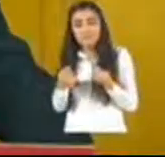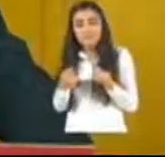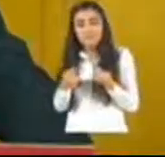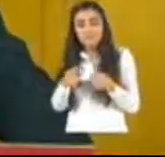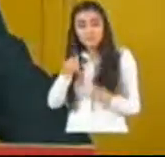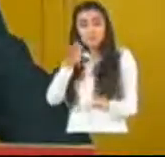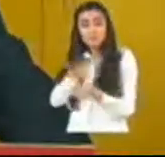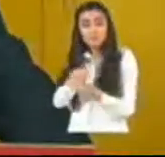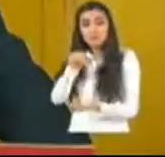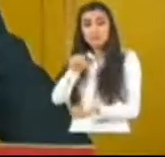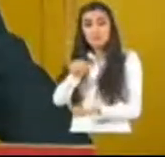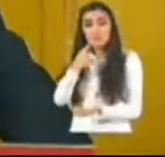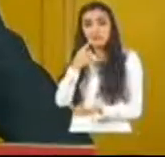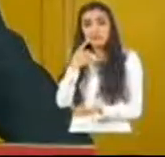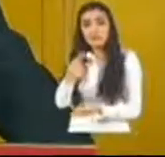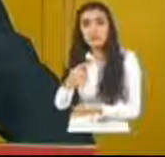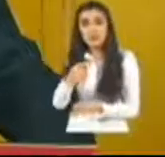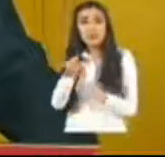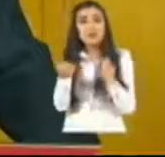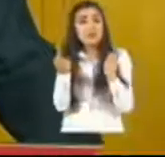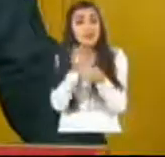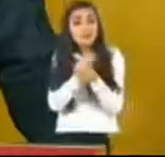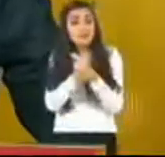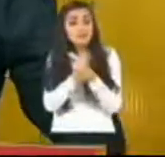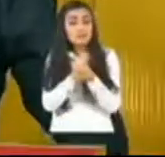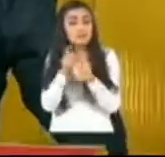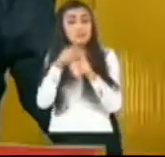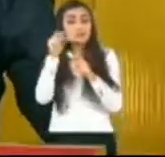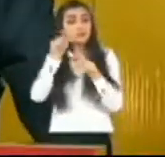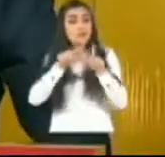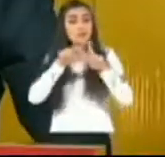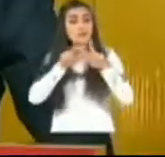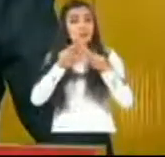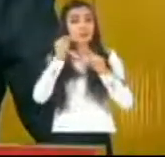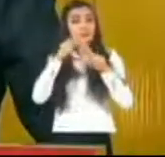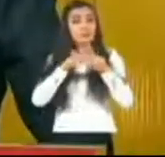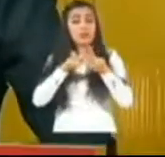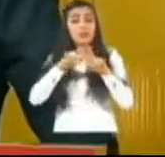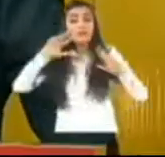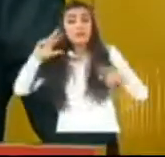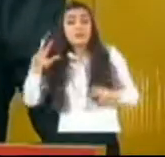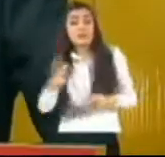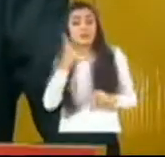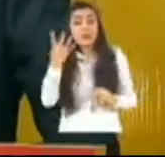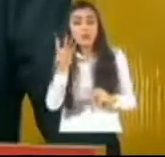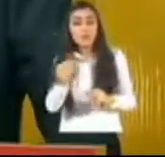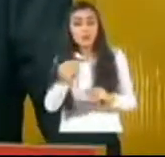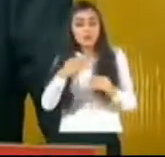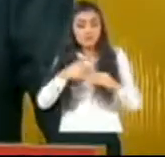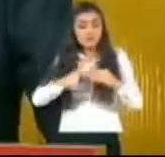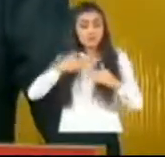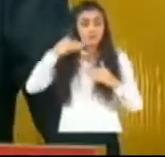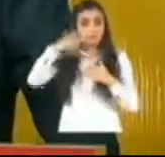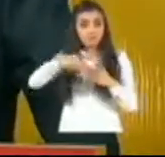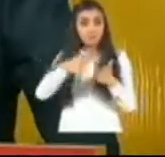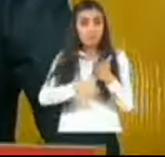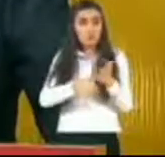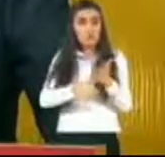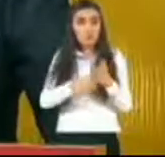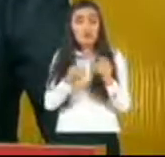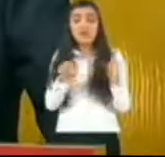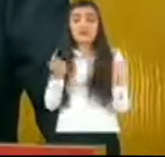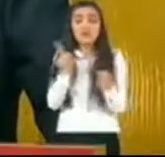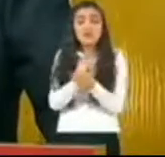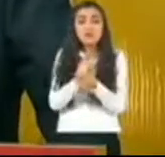kaynağı burasıdır. Değişim dinamiklerinin daha da hızlandığı çağımızda değişen